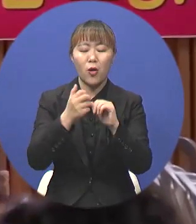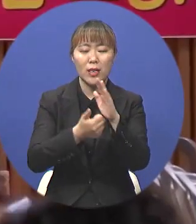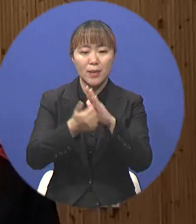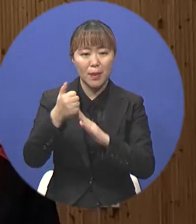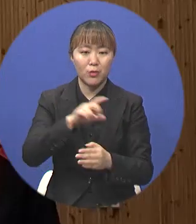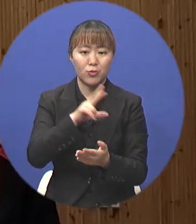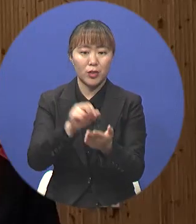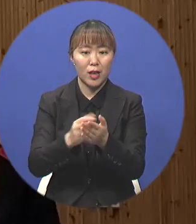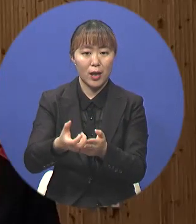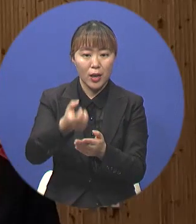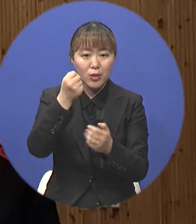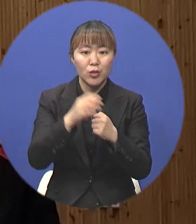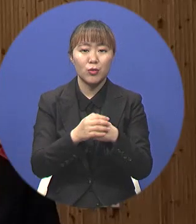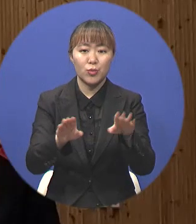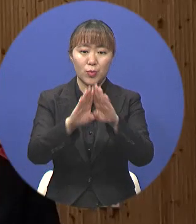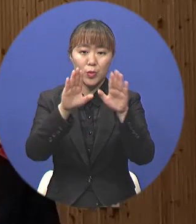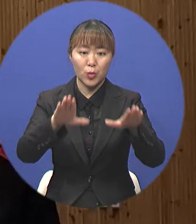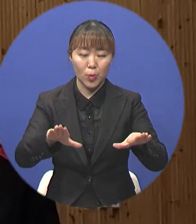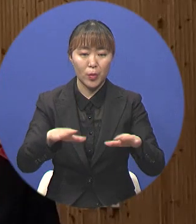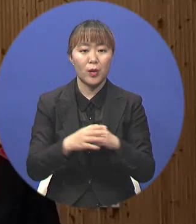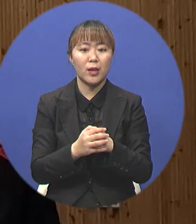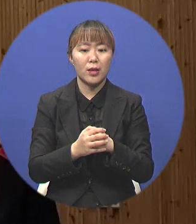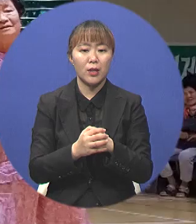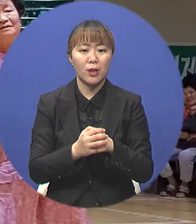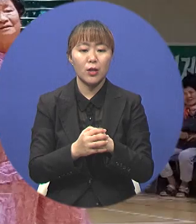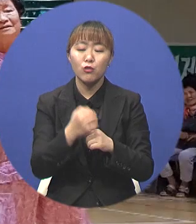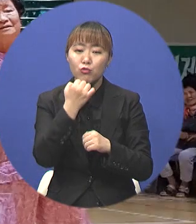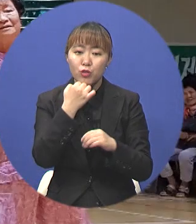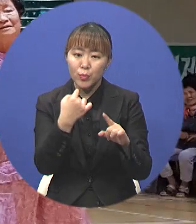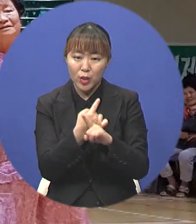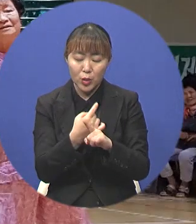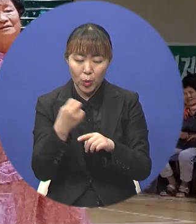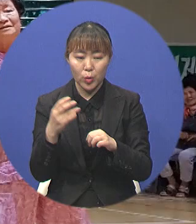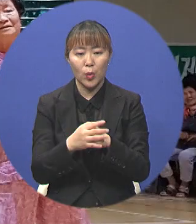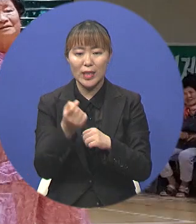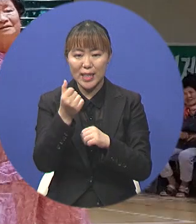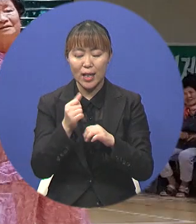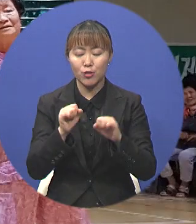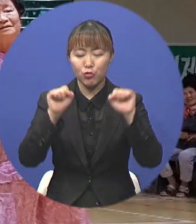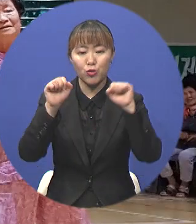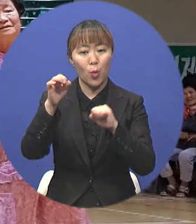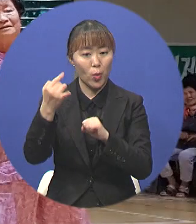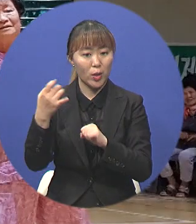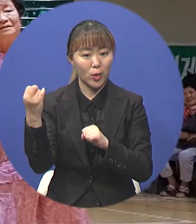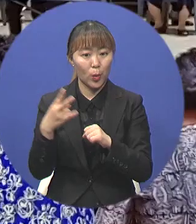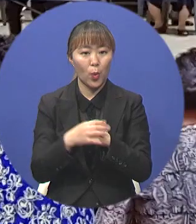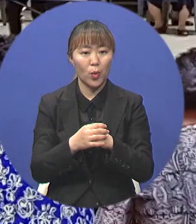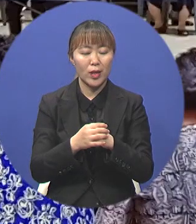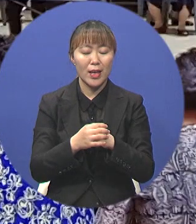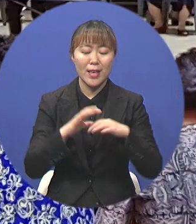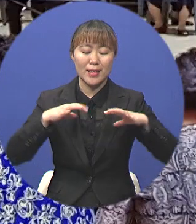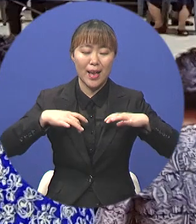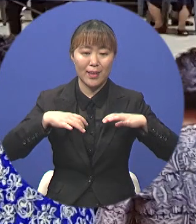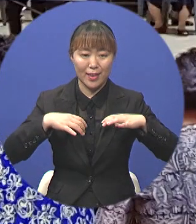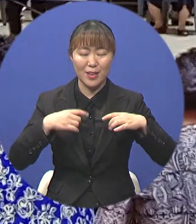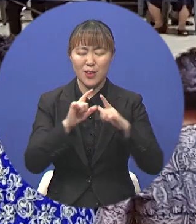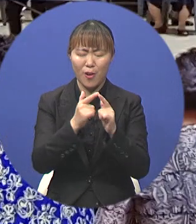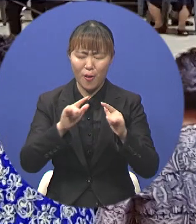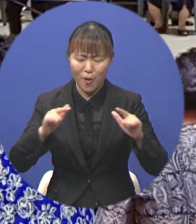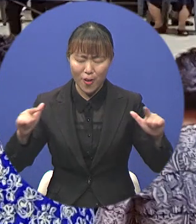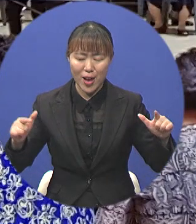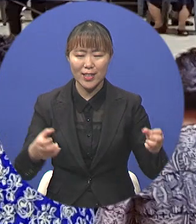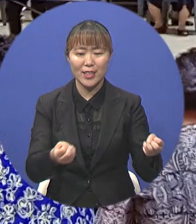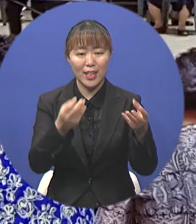이라는 슬로건을 내걸고 열린 행사는 웃음 치료 강연, 작은 운동회, 읍면 장기 자랑 등으로